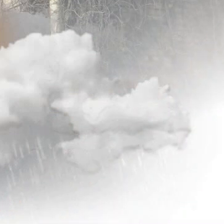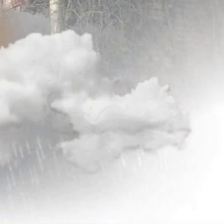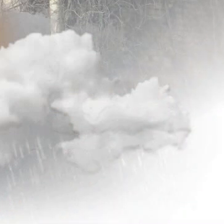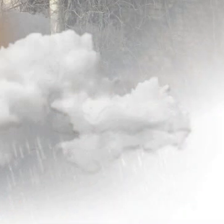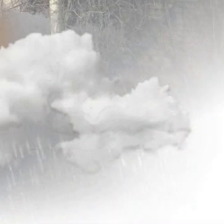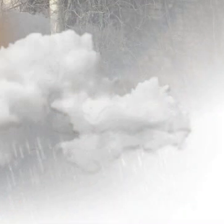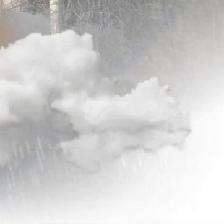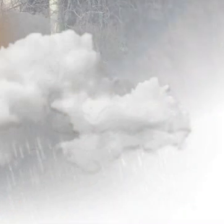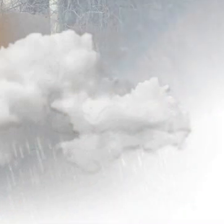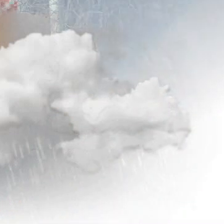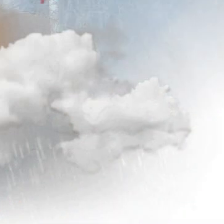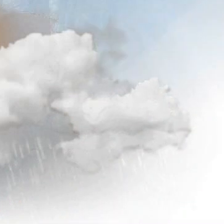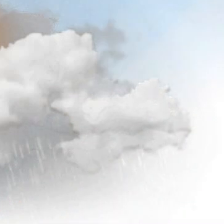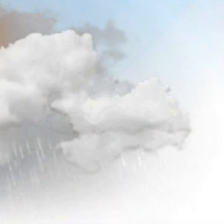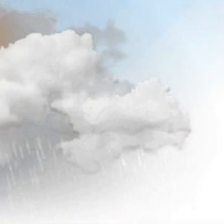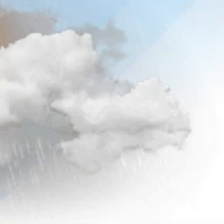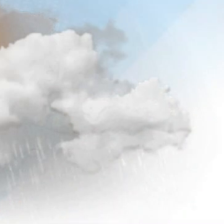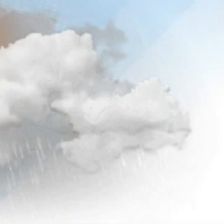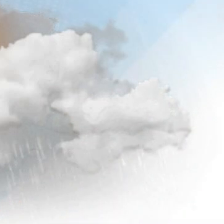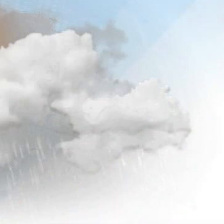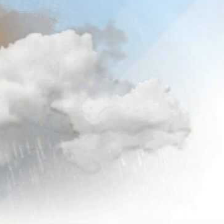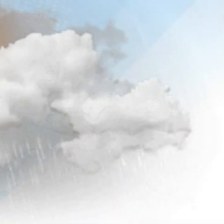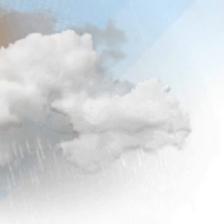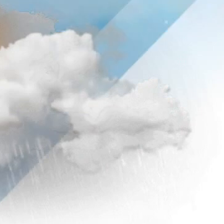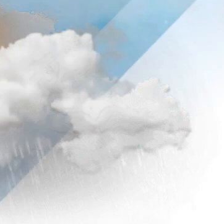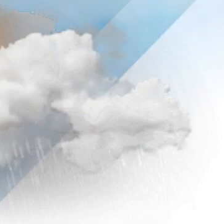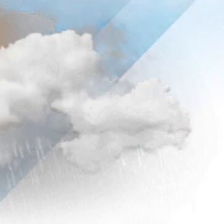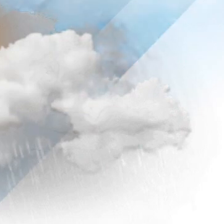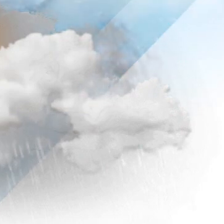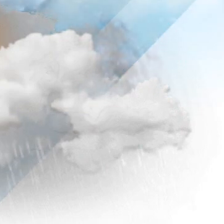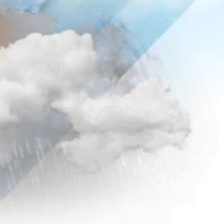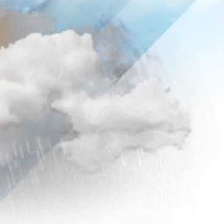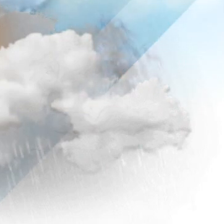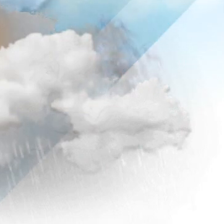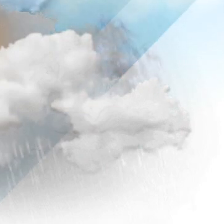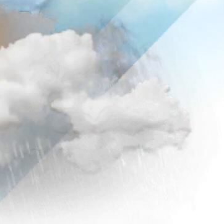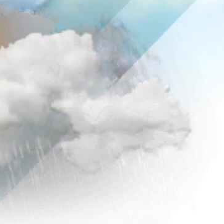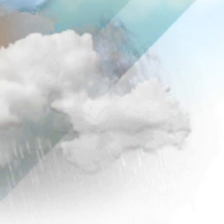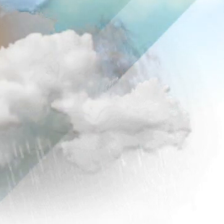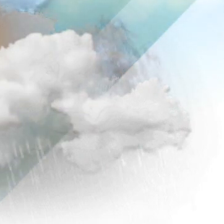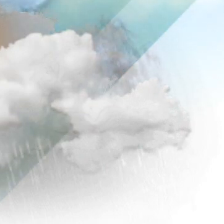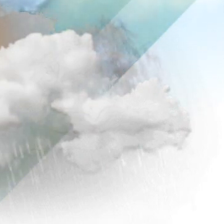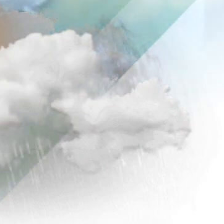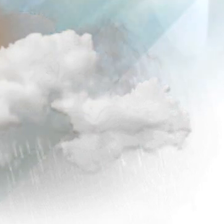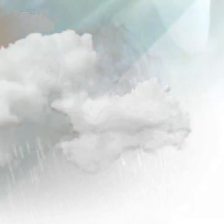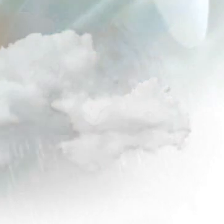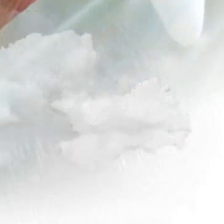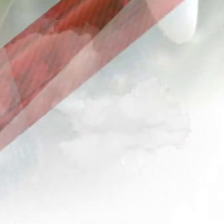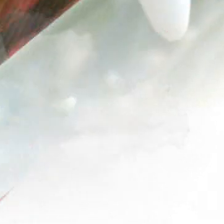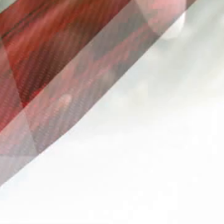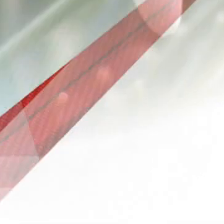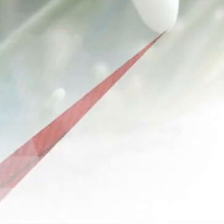плюс 16 вечером. Пахмурно, дождь. Ветер паўднёвый 3,7 метров за